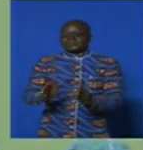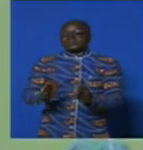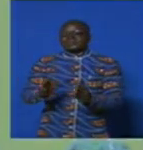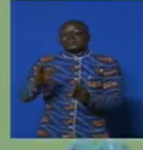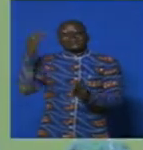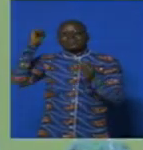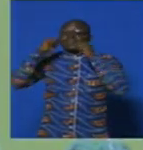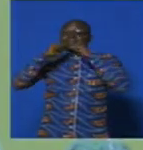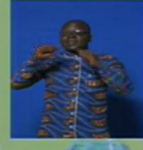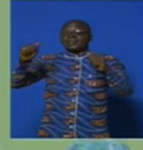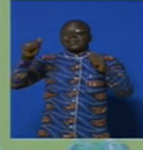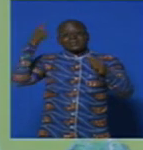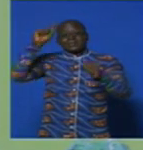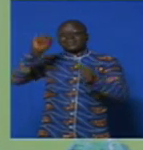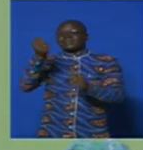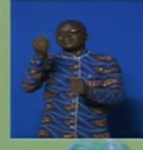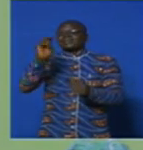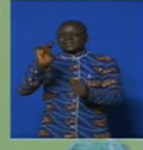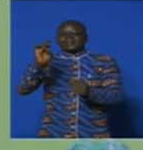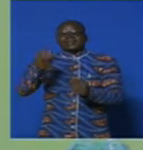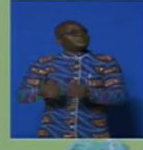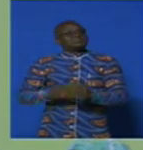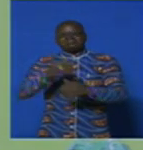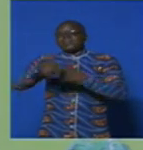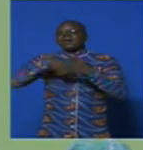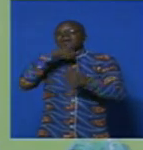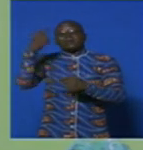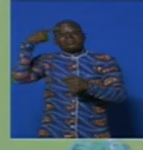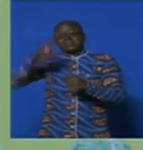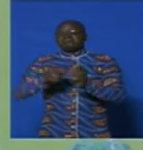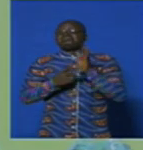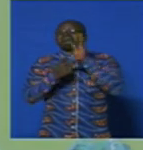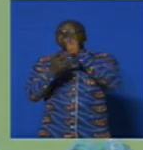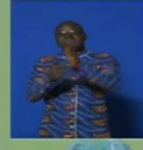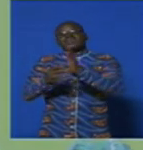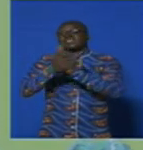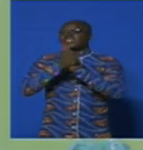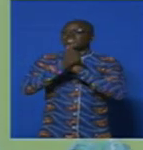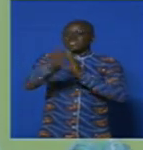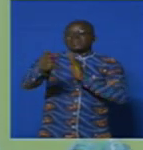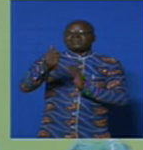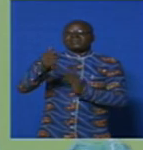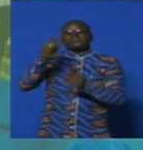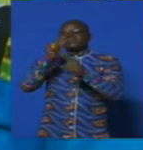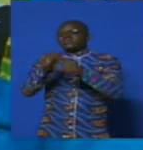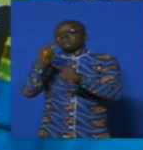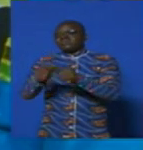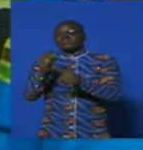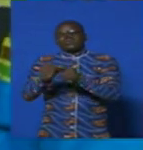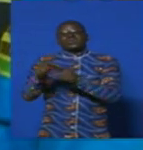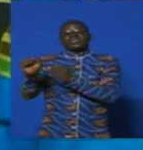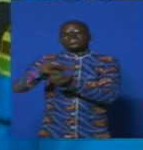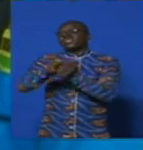16 pages, l'opposition n'est pas allée du dos de la cuillère pour présenter ce qu'elle qualifie de mots qui gangrènent le Burkina Faso